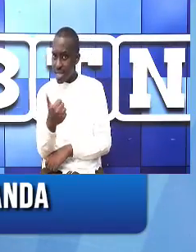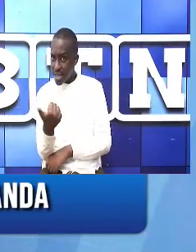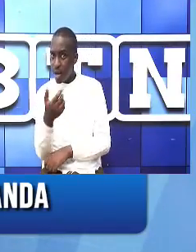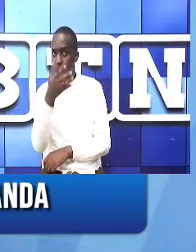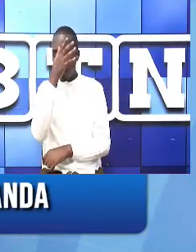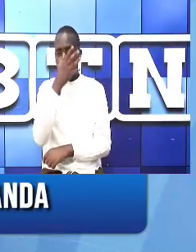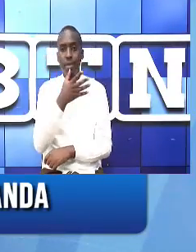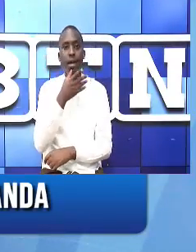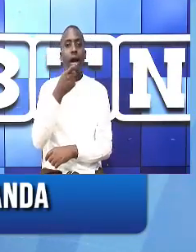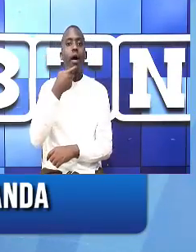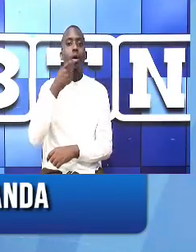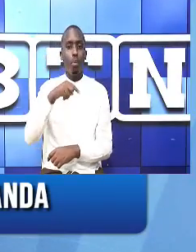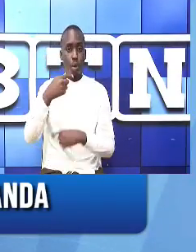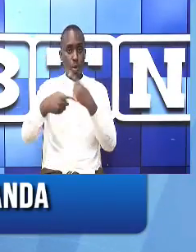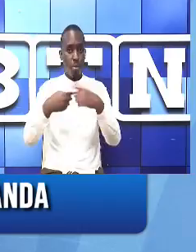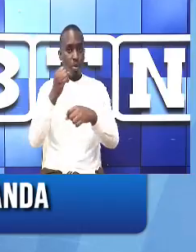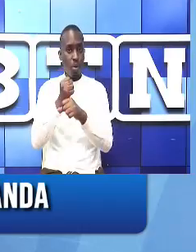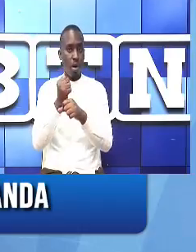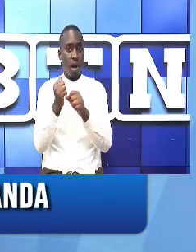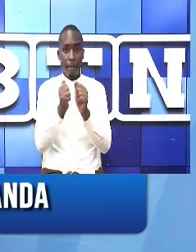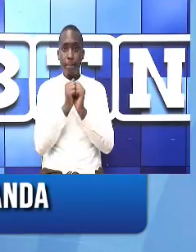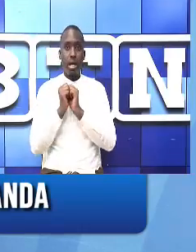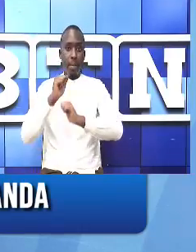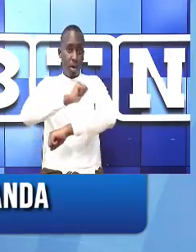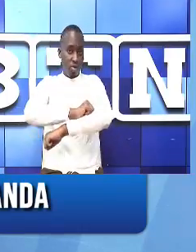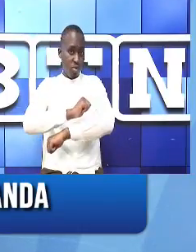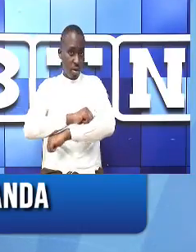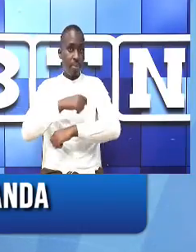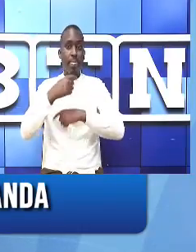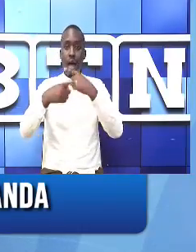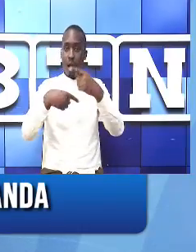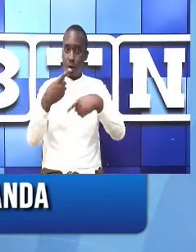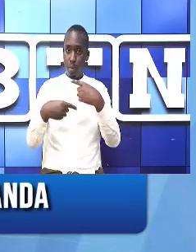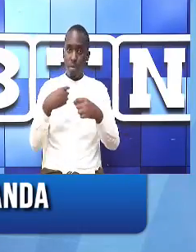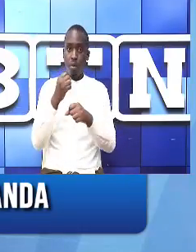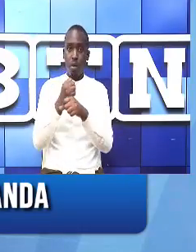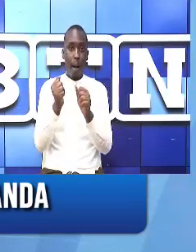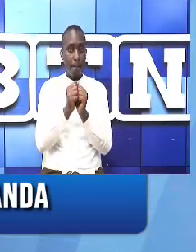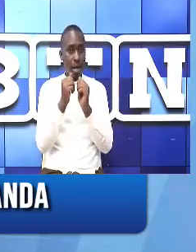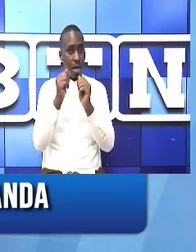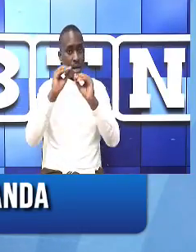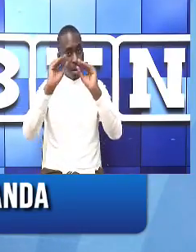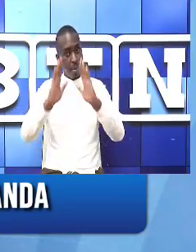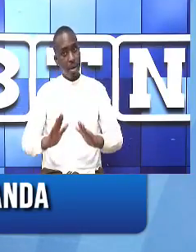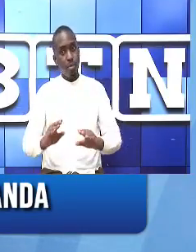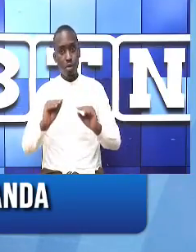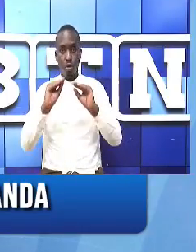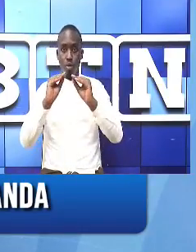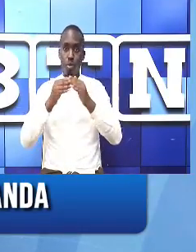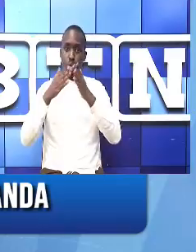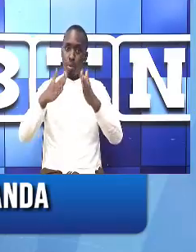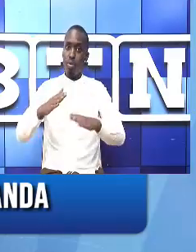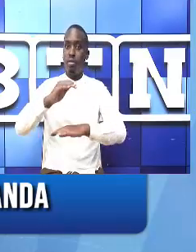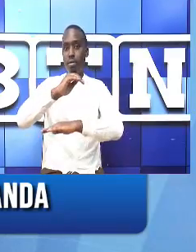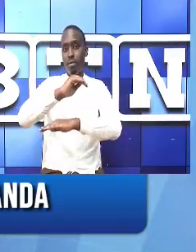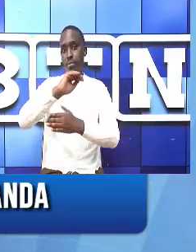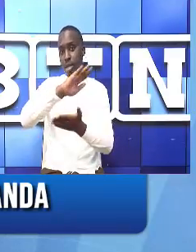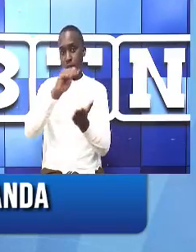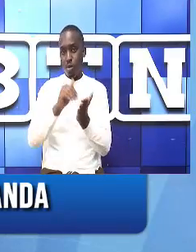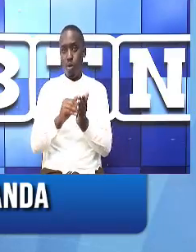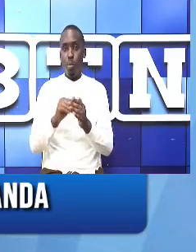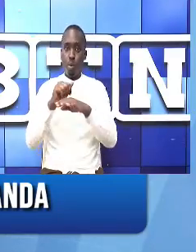umubyeyi agakomeza agakorana n'amashuri agakomeza agakorana n'abarimu n'ubuyobozi bw'ikigo mu gutuma